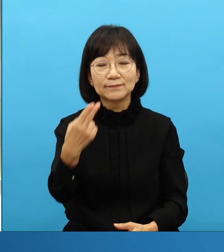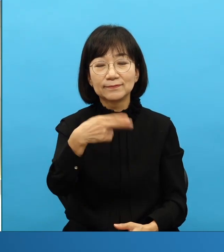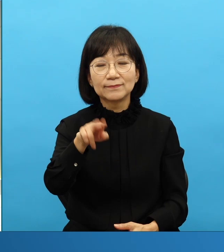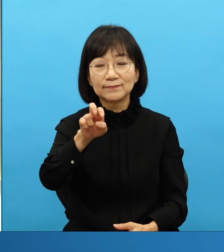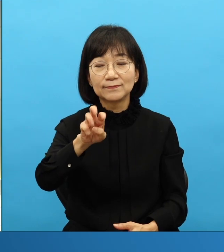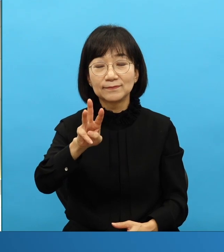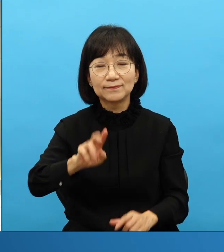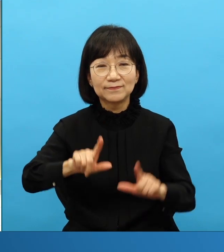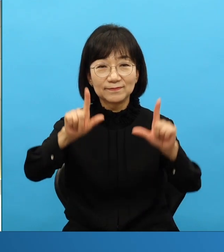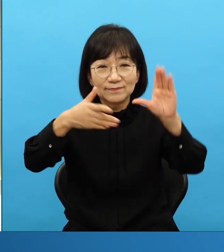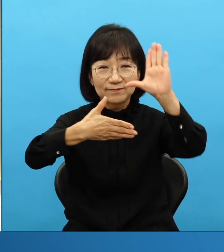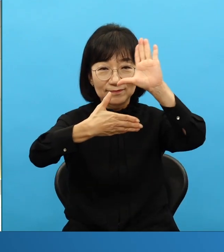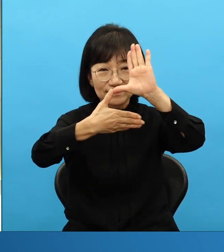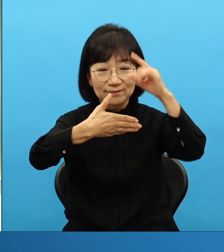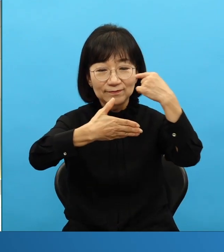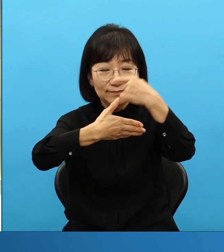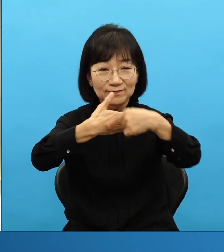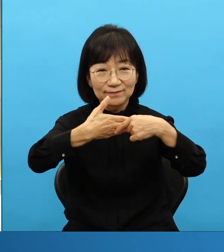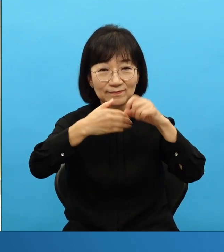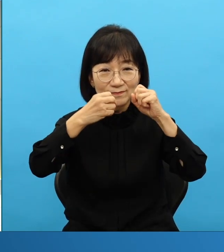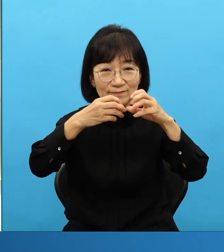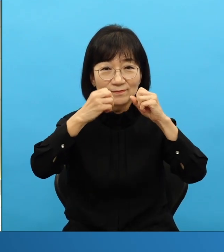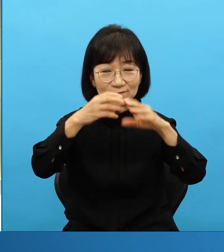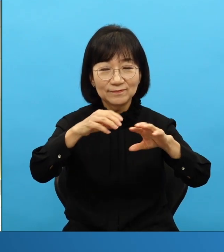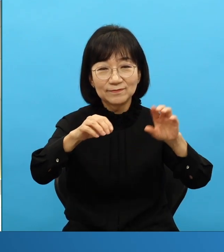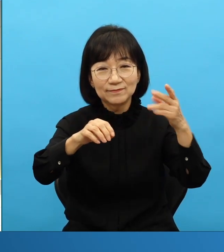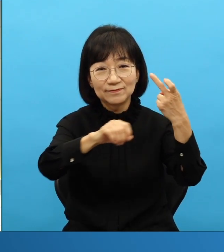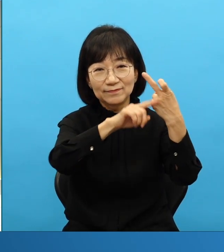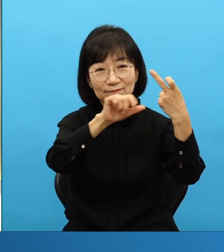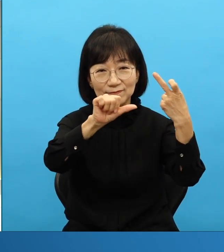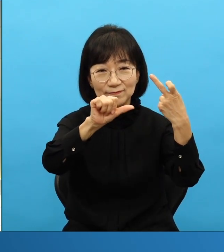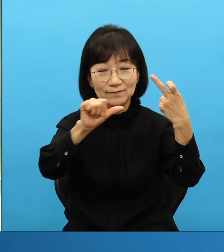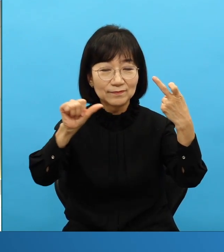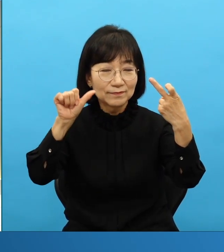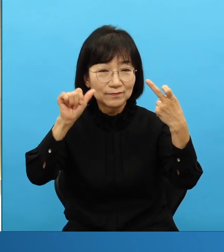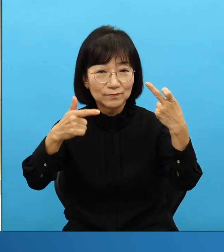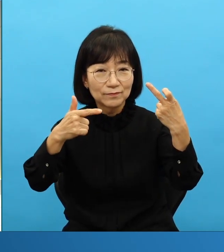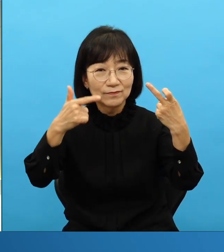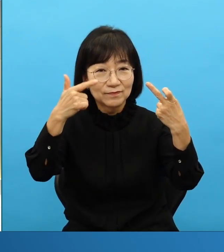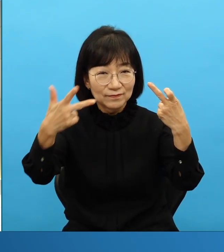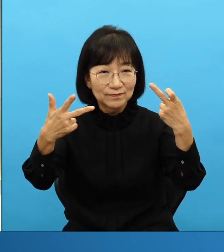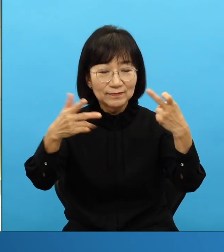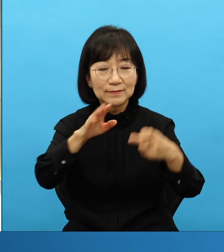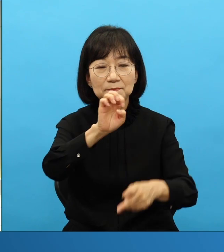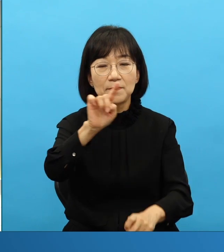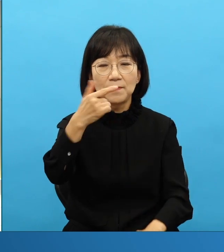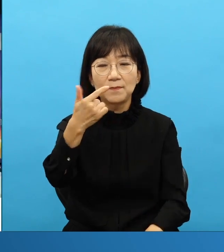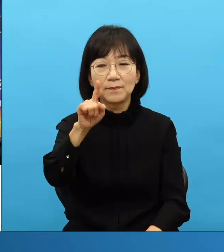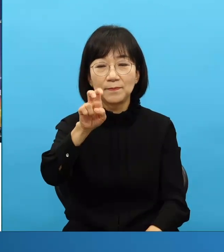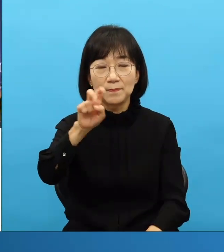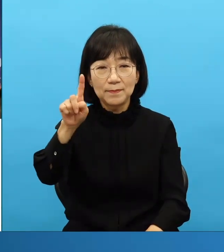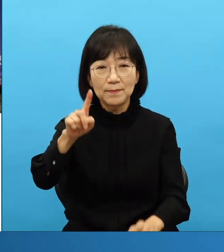2023 중남미 전도집회가 지난 5일부터 이틀간 파나마 국립대학에서 열렸습니다.